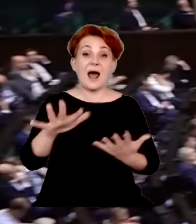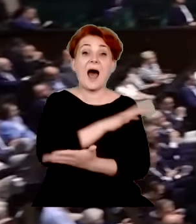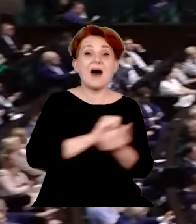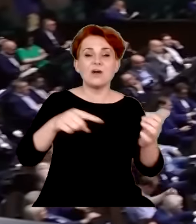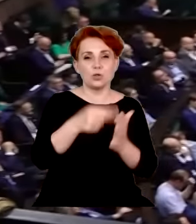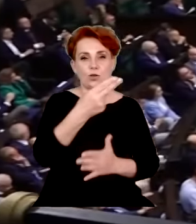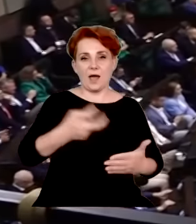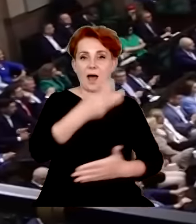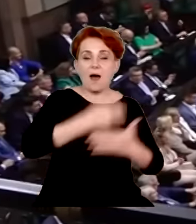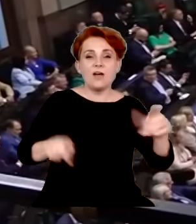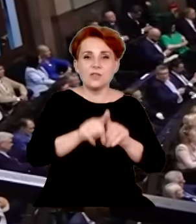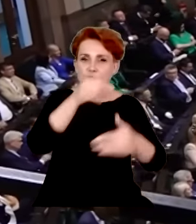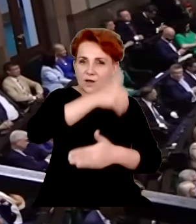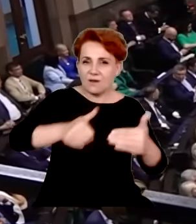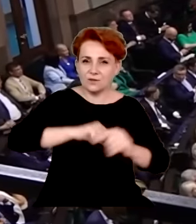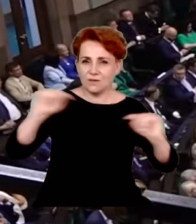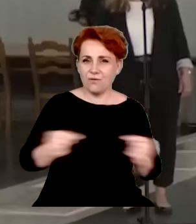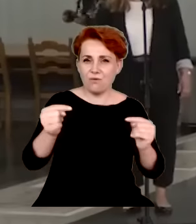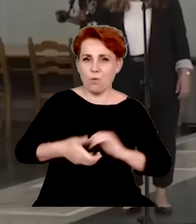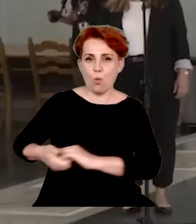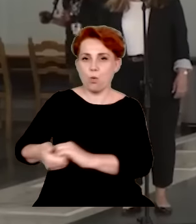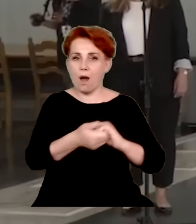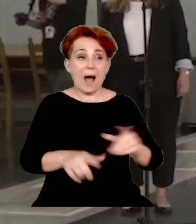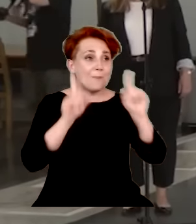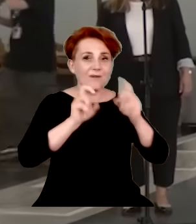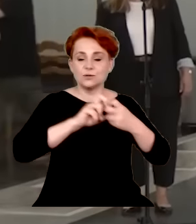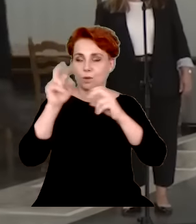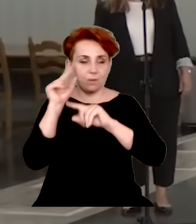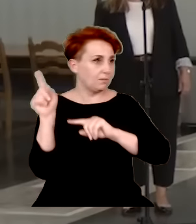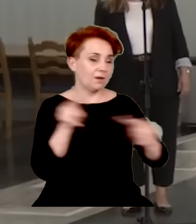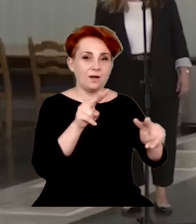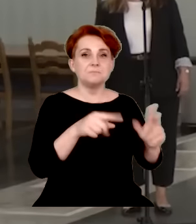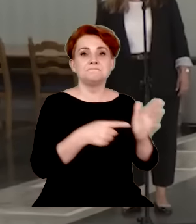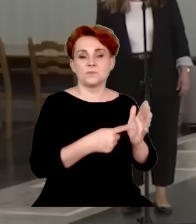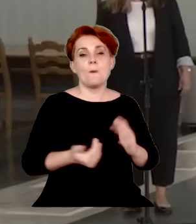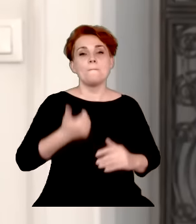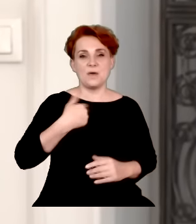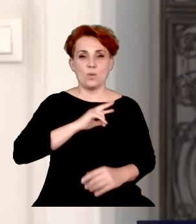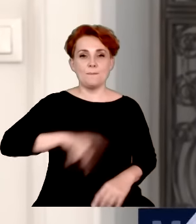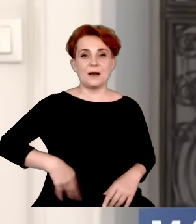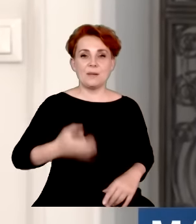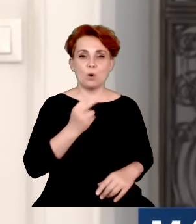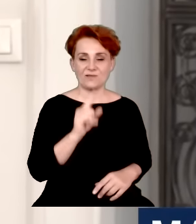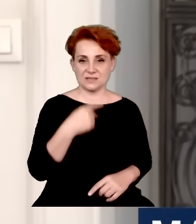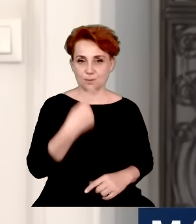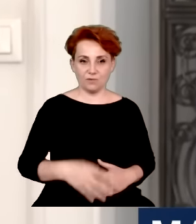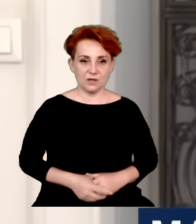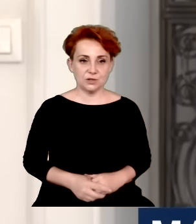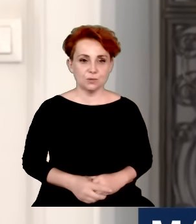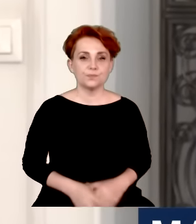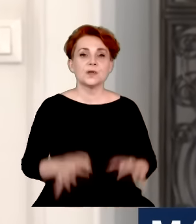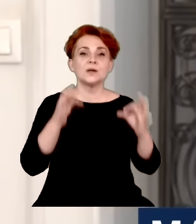i wewnętrzne tarcia w koalicji odwracają uwagę od prawdziwych problemów Polaków, wskazał były premier Mateusz Morawiecki. Dzisiaj Polski nie stać